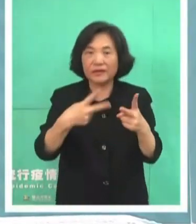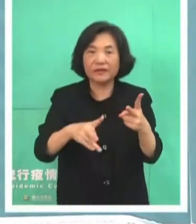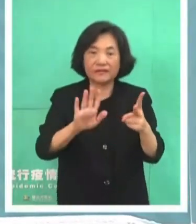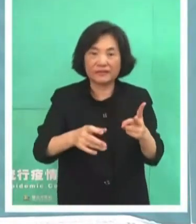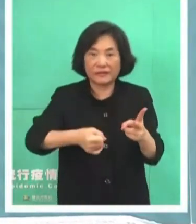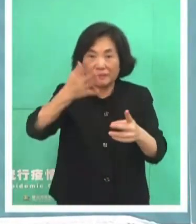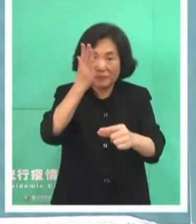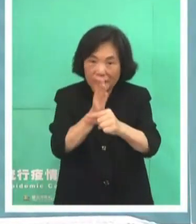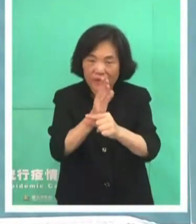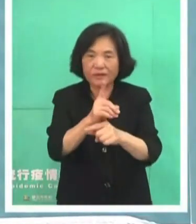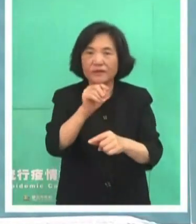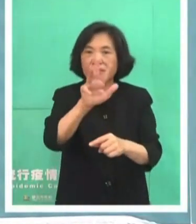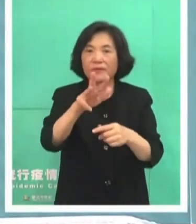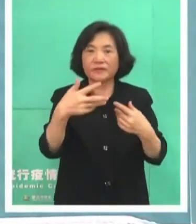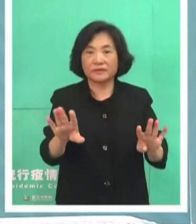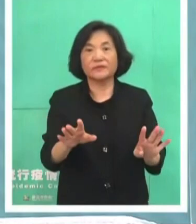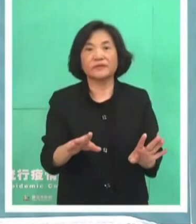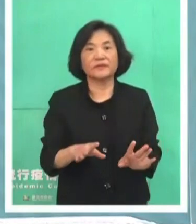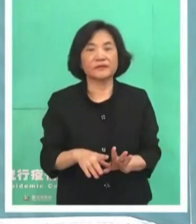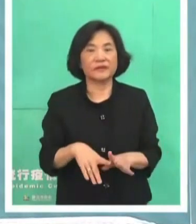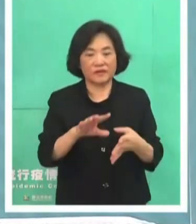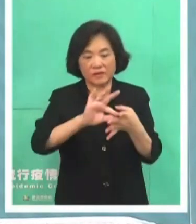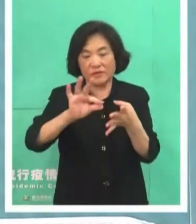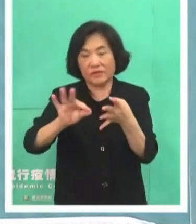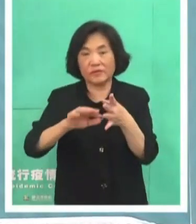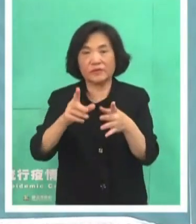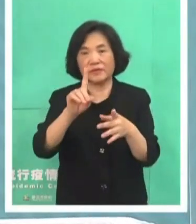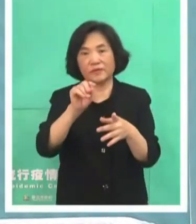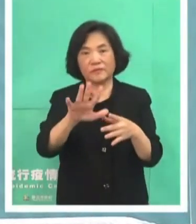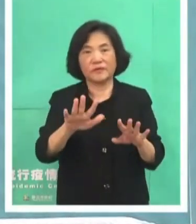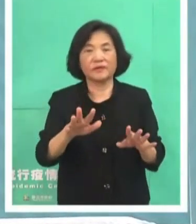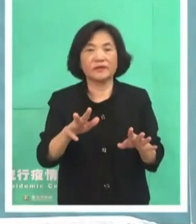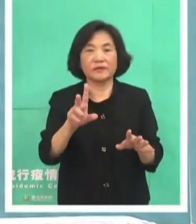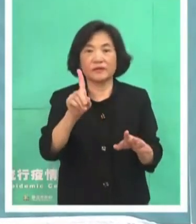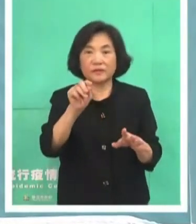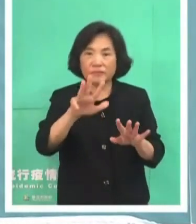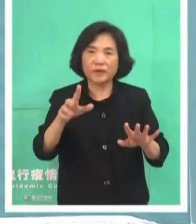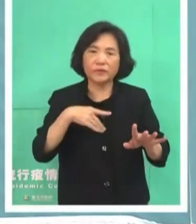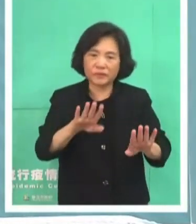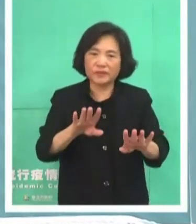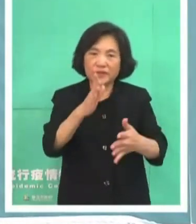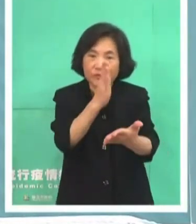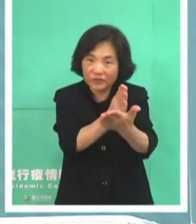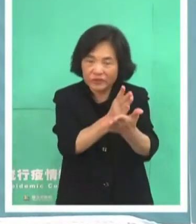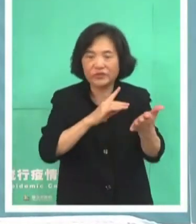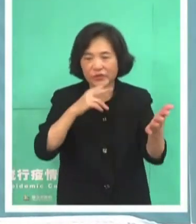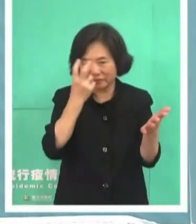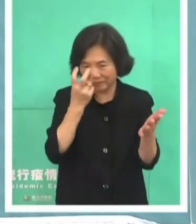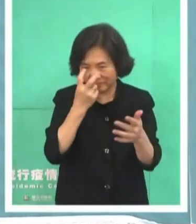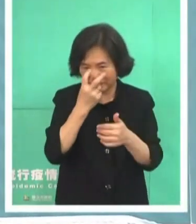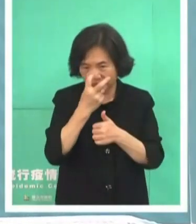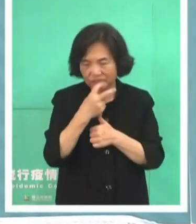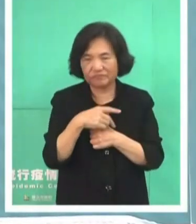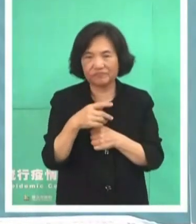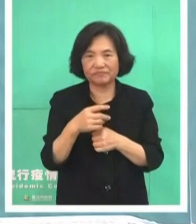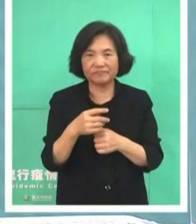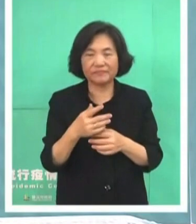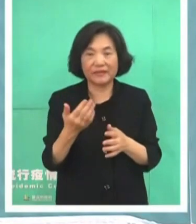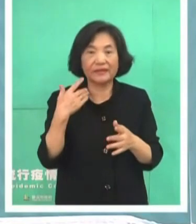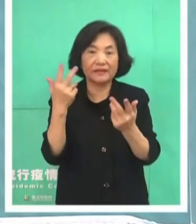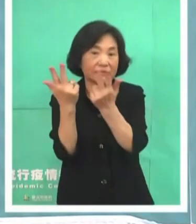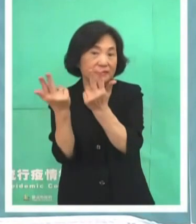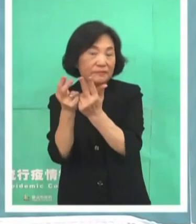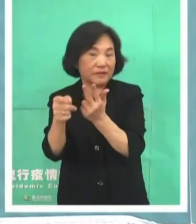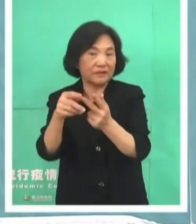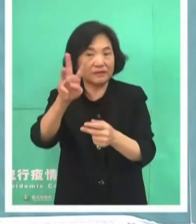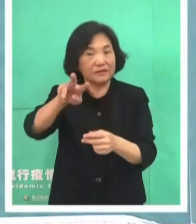兴建中差18000户，那这本来就是说我们说盖了18000户，要做一个检讨。其实你看看哦，新北市